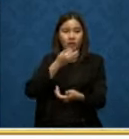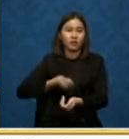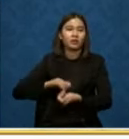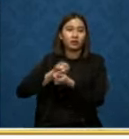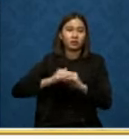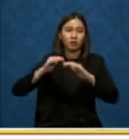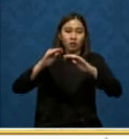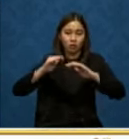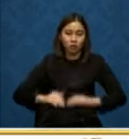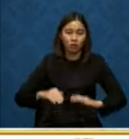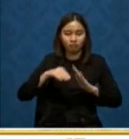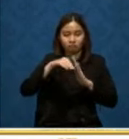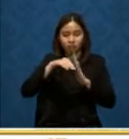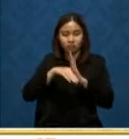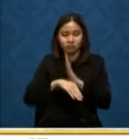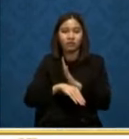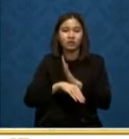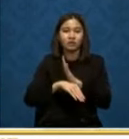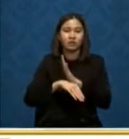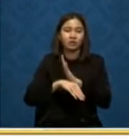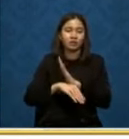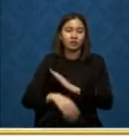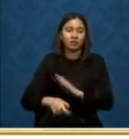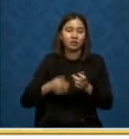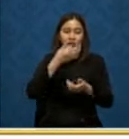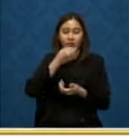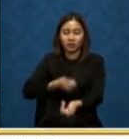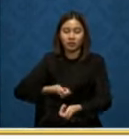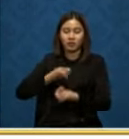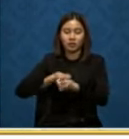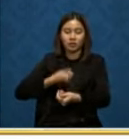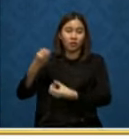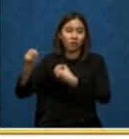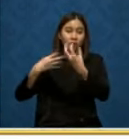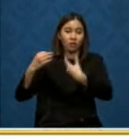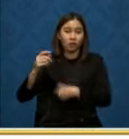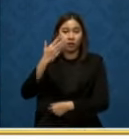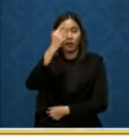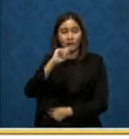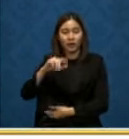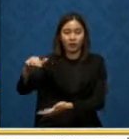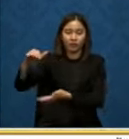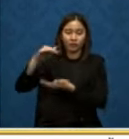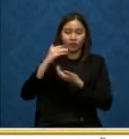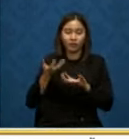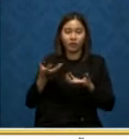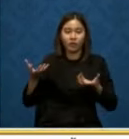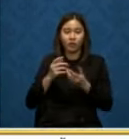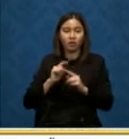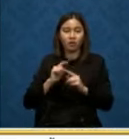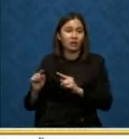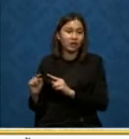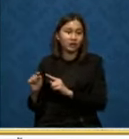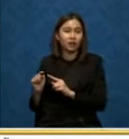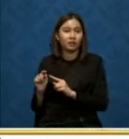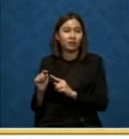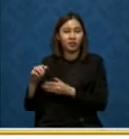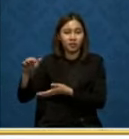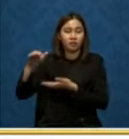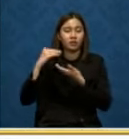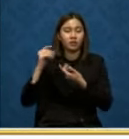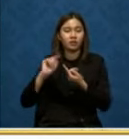ต่ำลงตามที่เกษตรกรได้ร้องเรียนมาเพราะการนำเข้าวัตถุดิบทดแทนนั้นเป็นการนำ